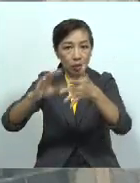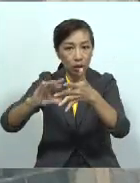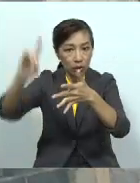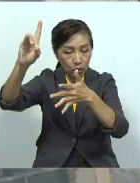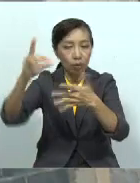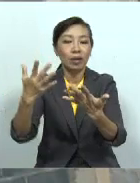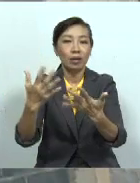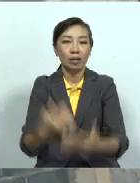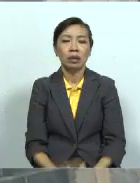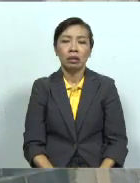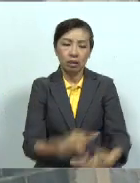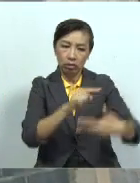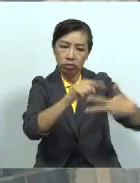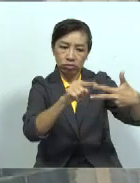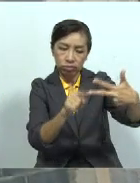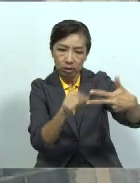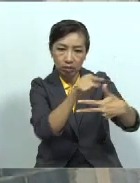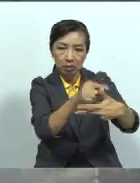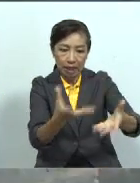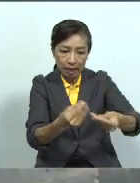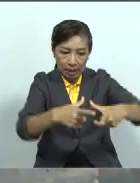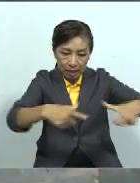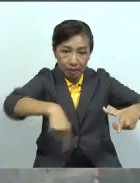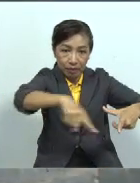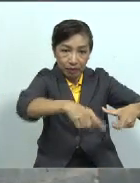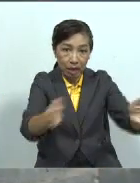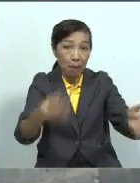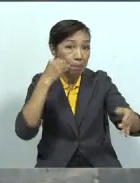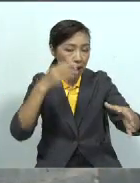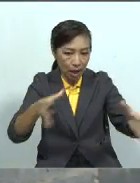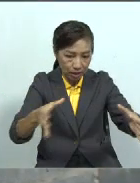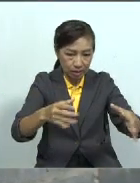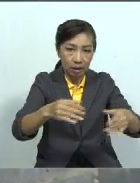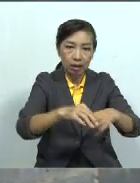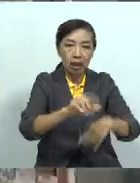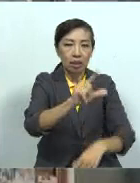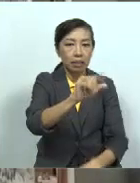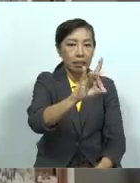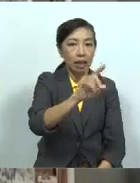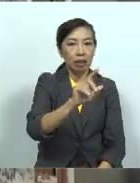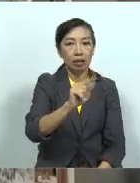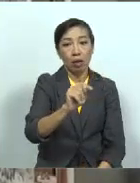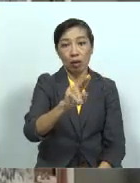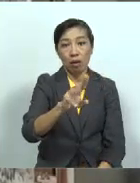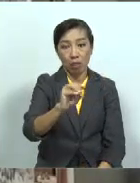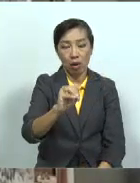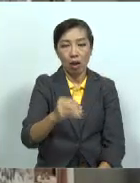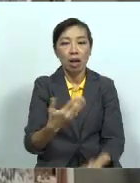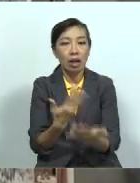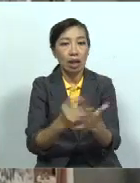ยแต่ละประเภทมีพื้นที่ใช้สอยไม่น้อยกว่า28ตารางเมตรราคาเริ่มต้น